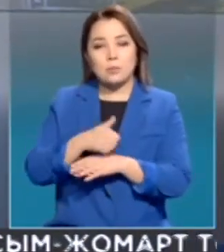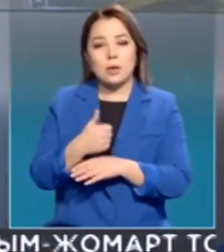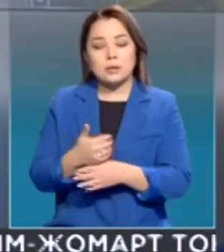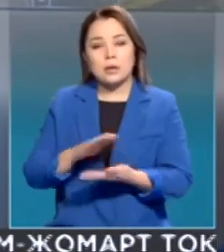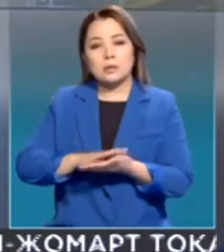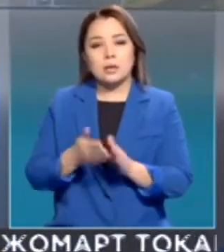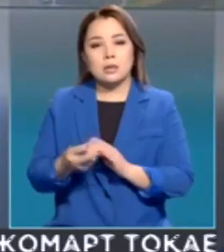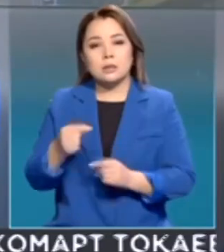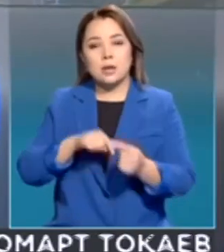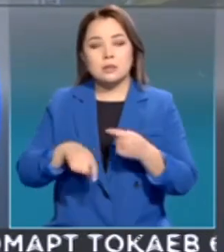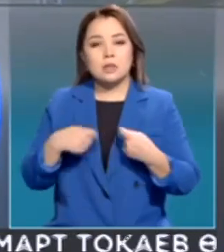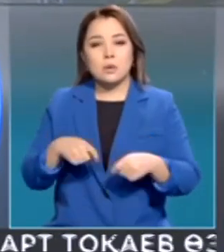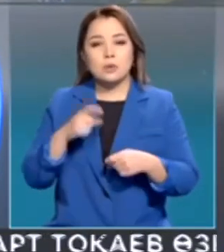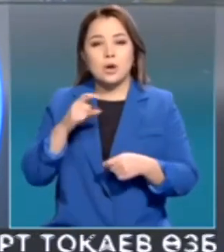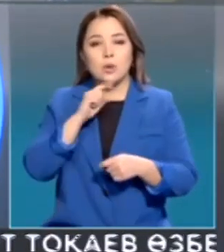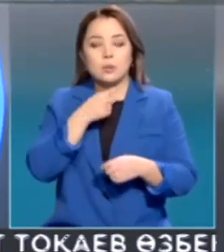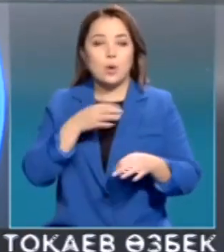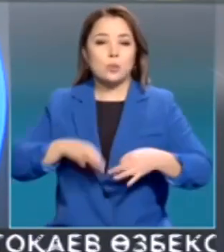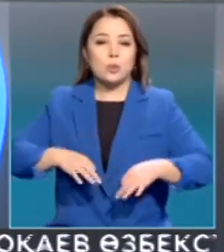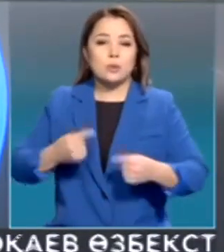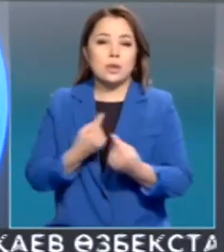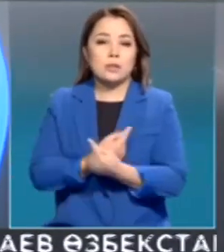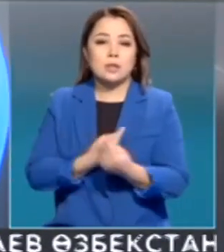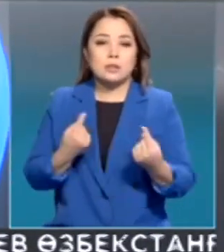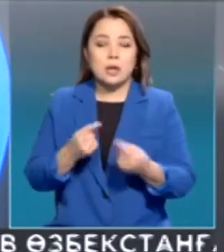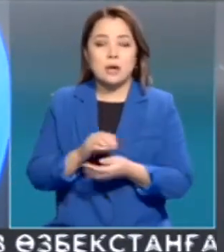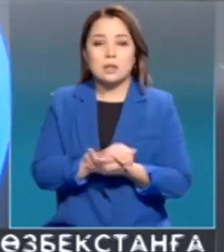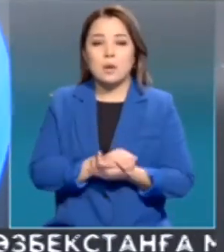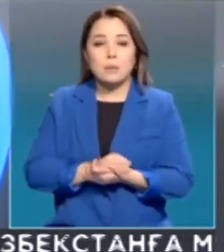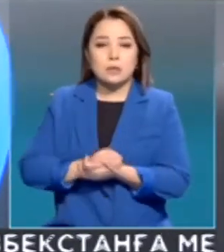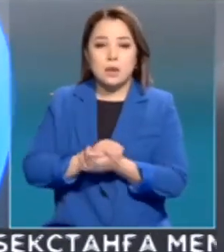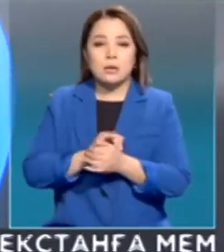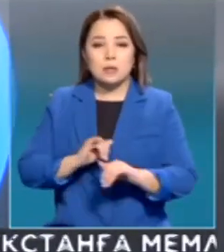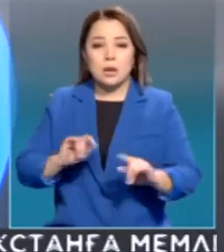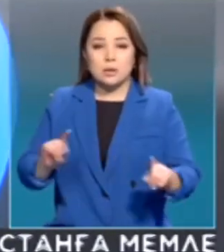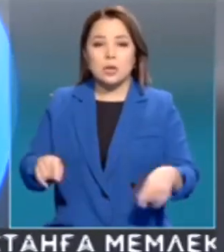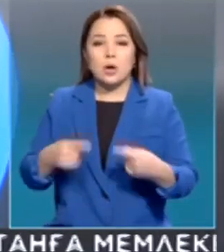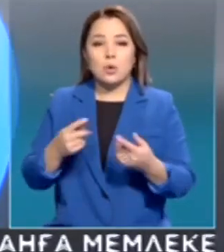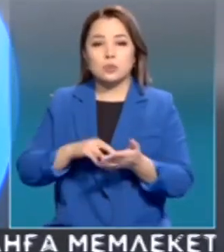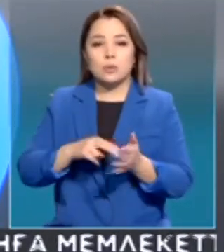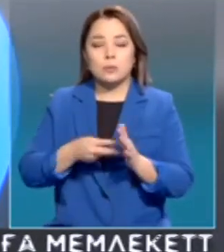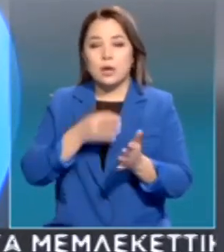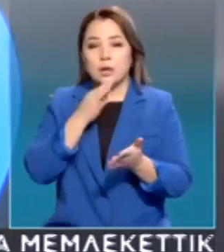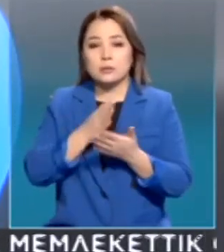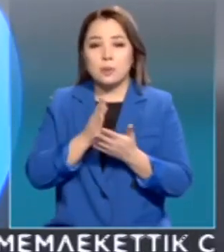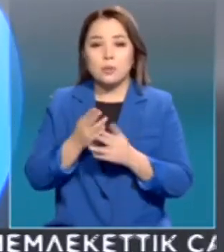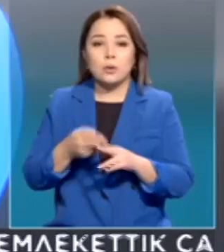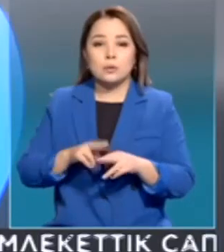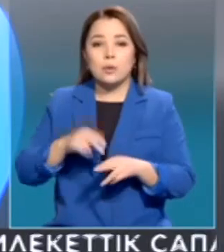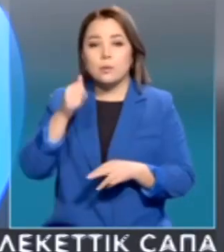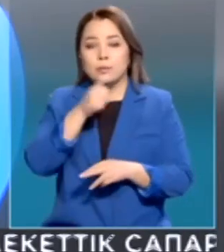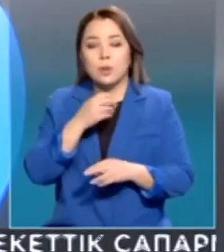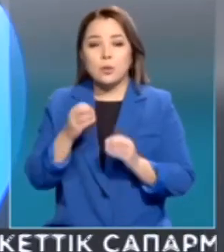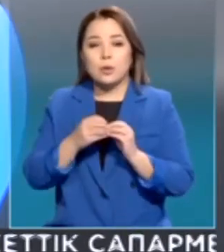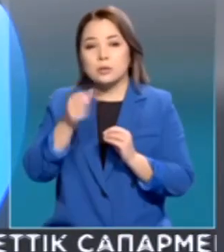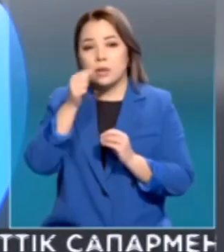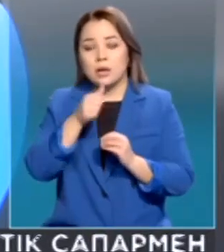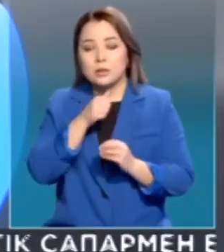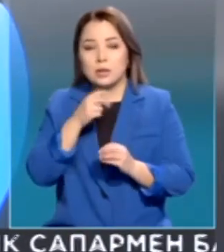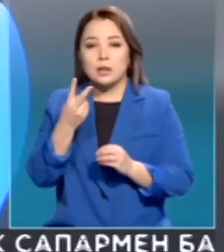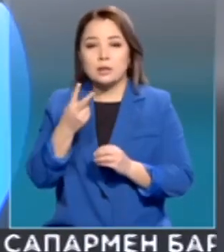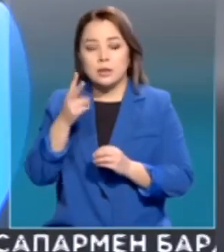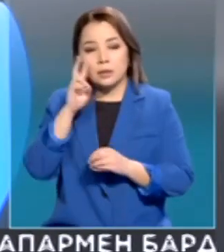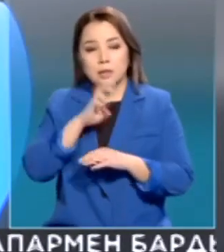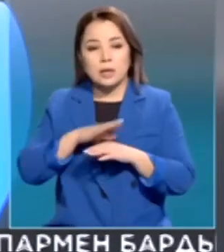келіссөз жүргізіп, сауда-экономикалық, көлік-транзиттік ынтымақтастықты одан әрі нығайтуды жоспарлап отыр. Биыл он айда екі елдің сауда айналымы